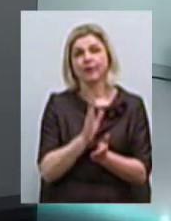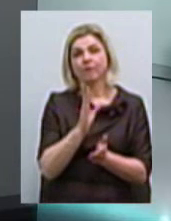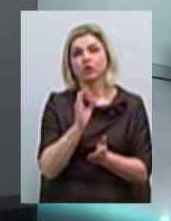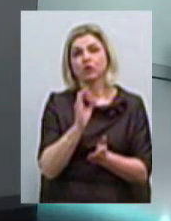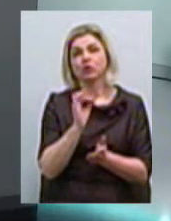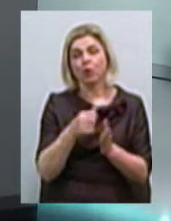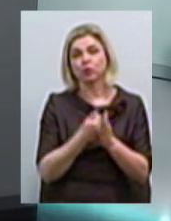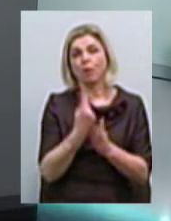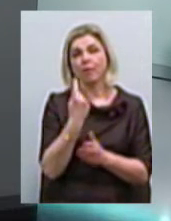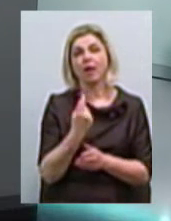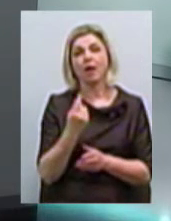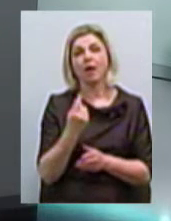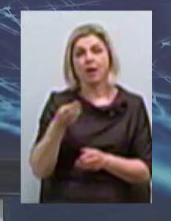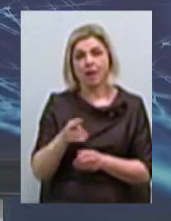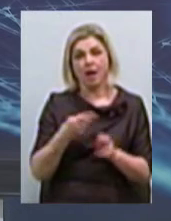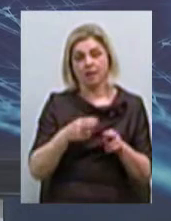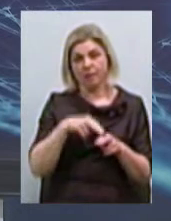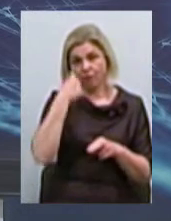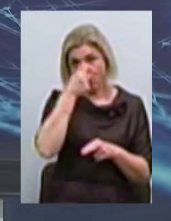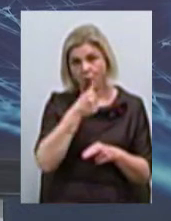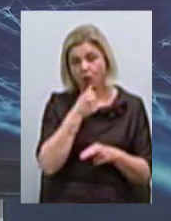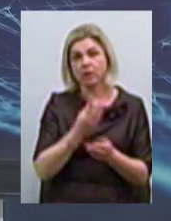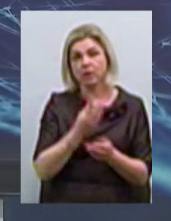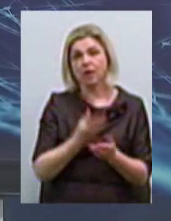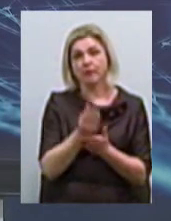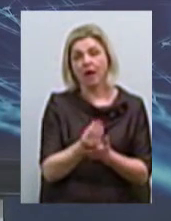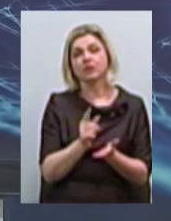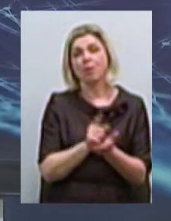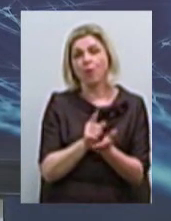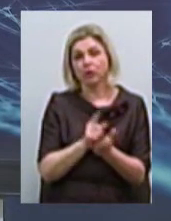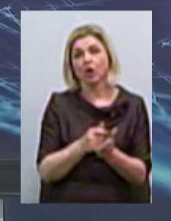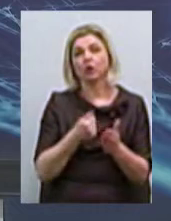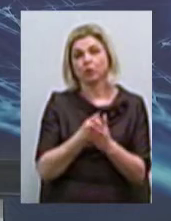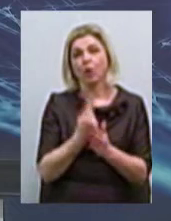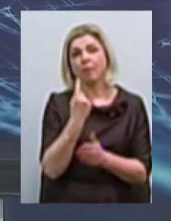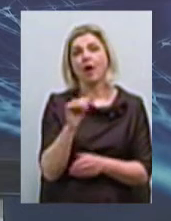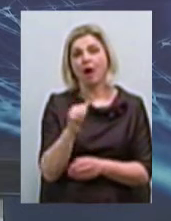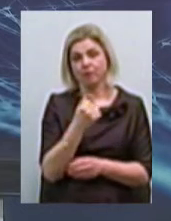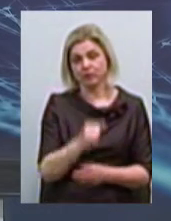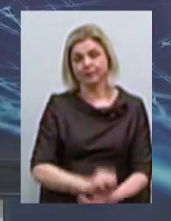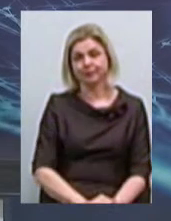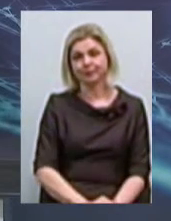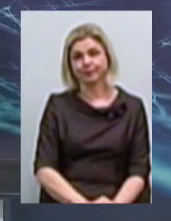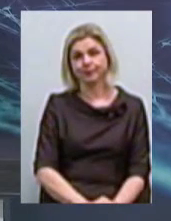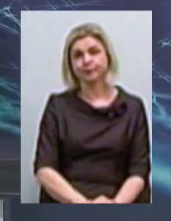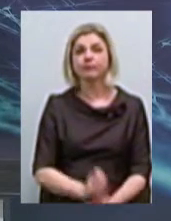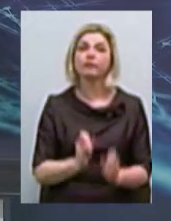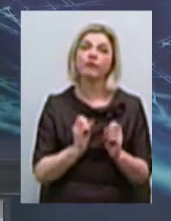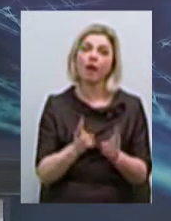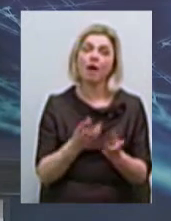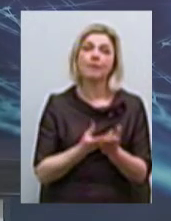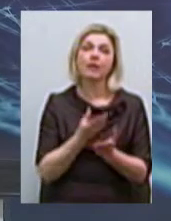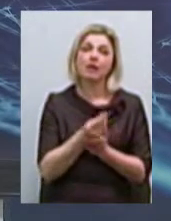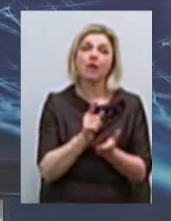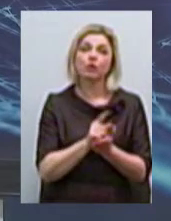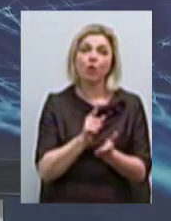до 1 травня звітного року та сплачує податки в термін до 1 серпня звітного року. А як сплачувати податок